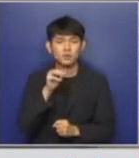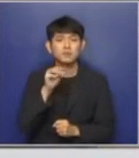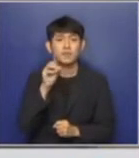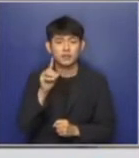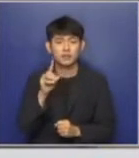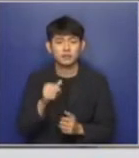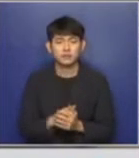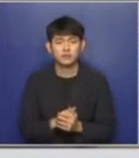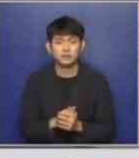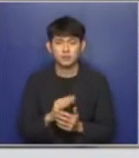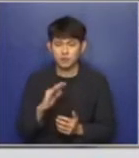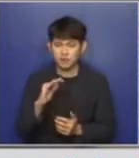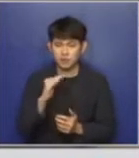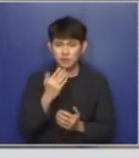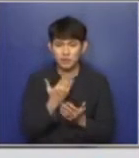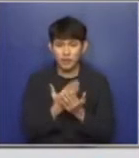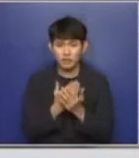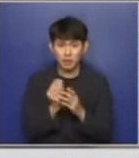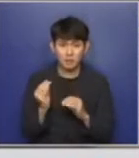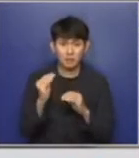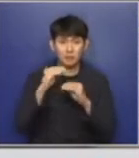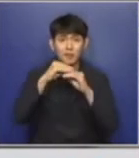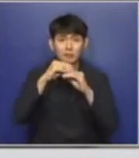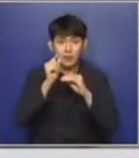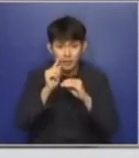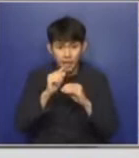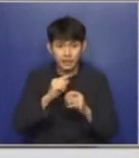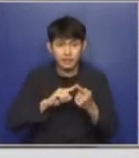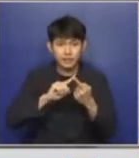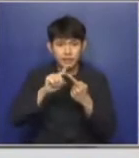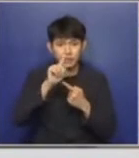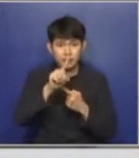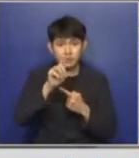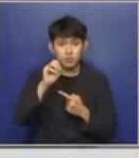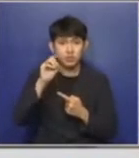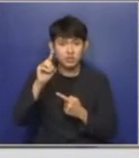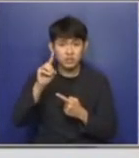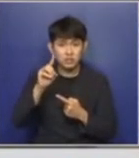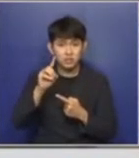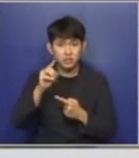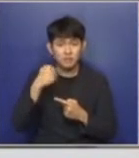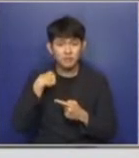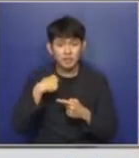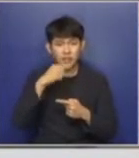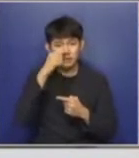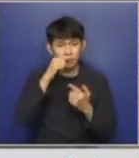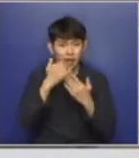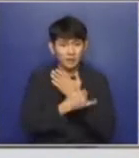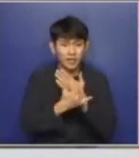2561ดีดขึ้นไปอยู่ลำดับที่101ใน180ประเทศ